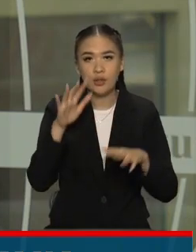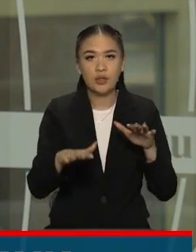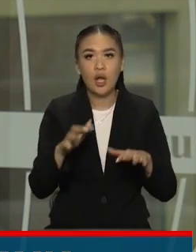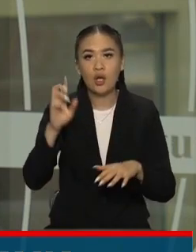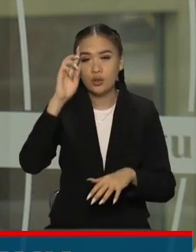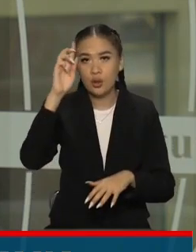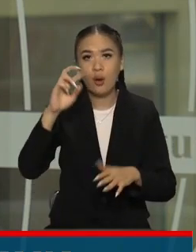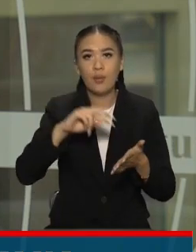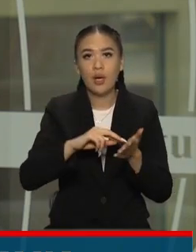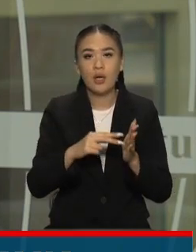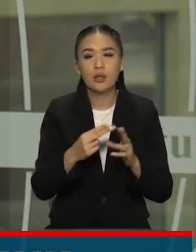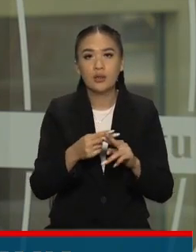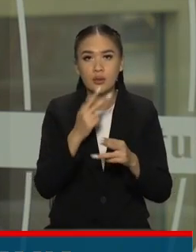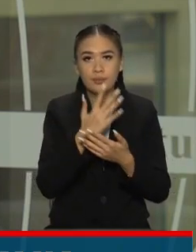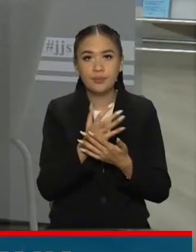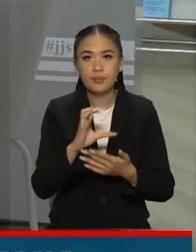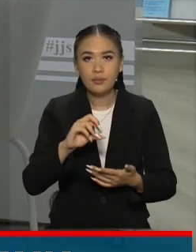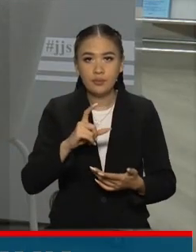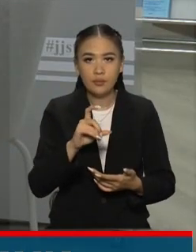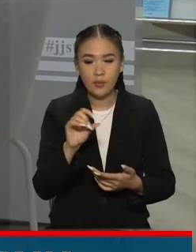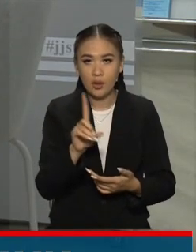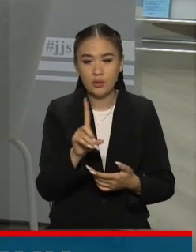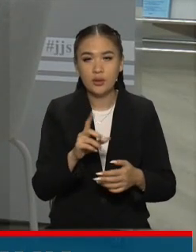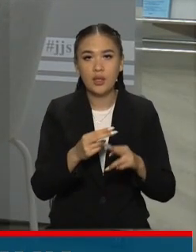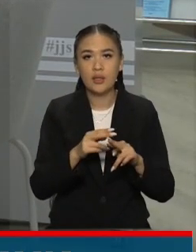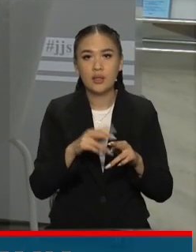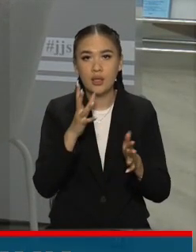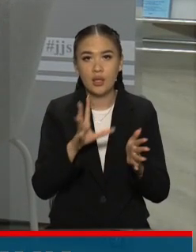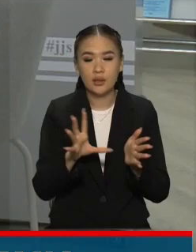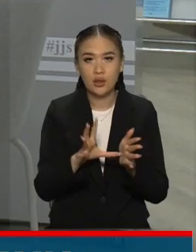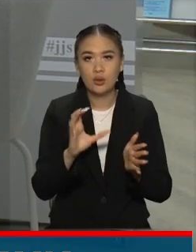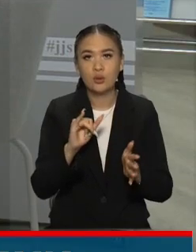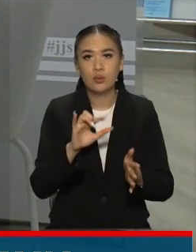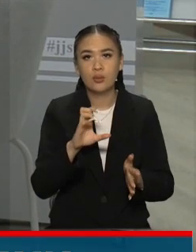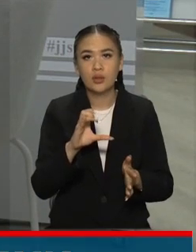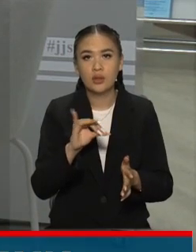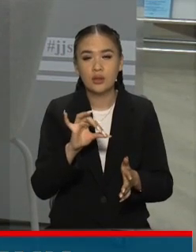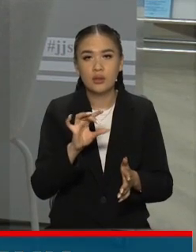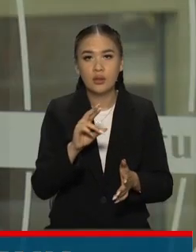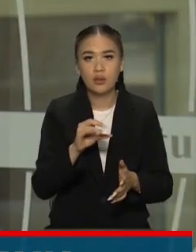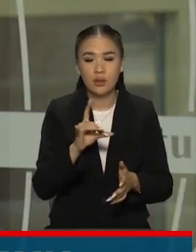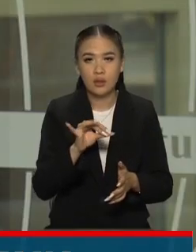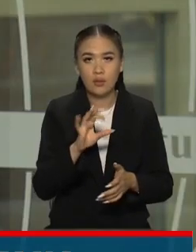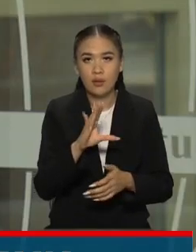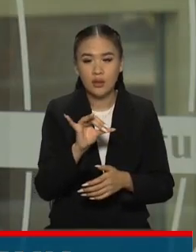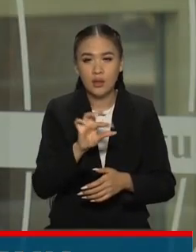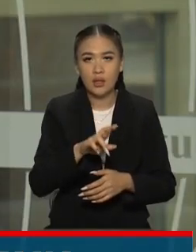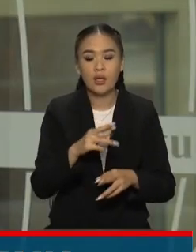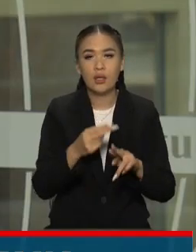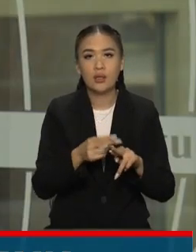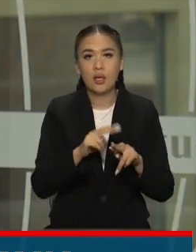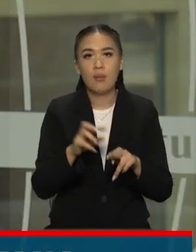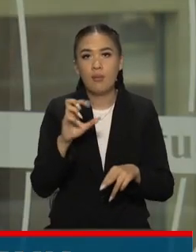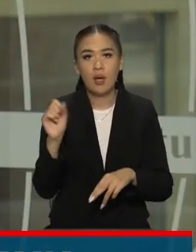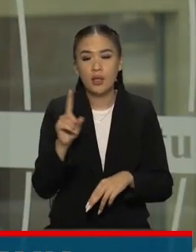государственную программу поддержки по обновлению сельхозтехники, то есть это субсидирование и субсидирование процентной ставки приобретения лизинговой техники, субсидирование